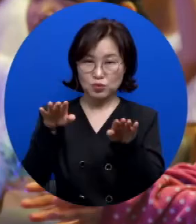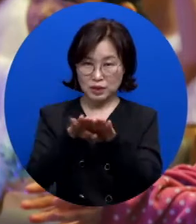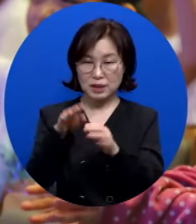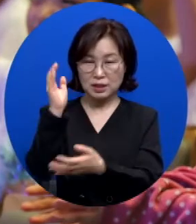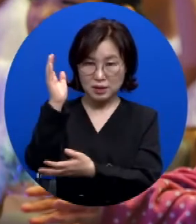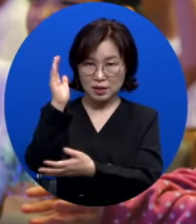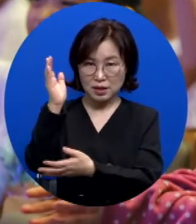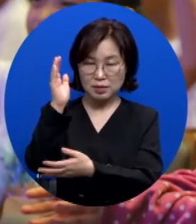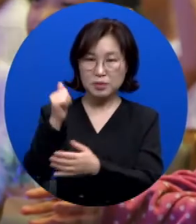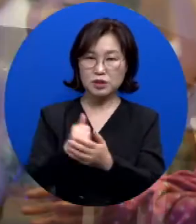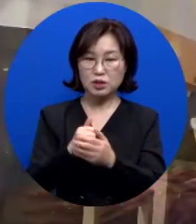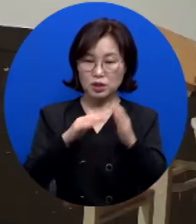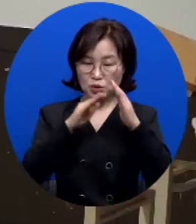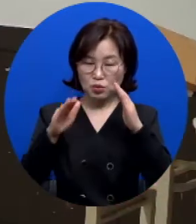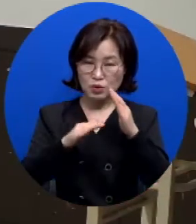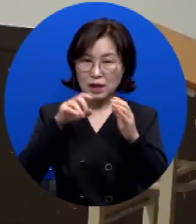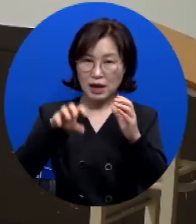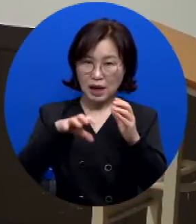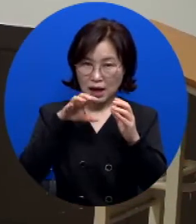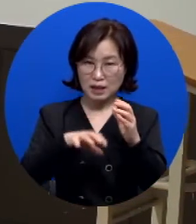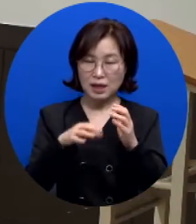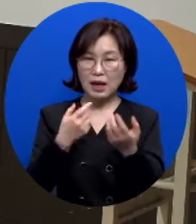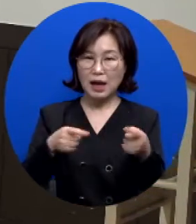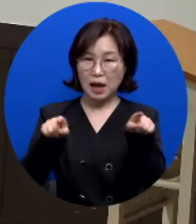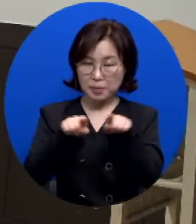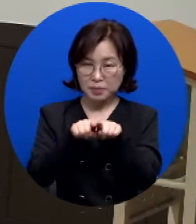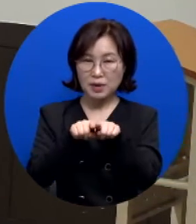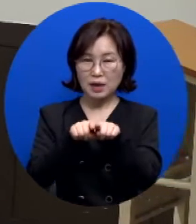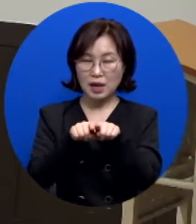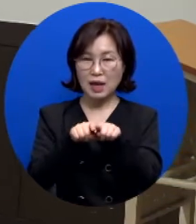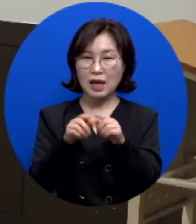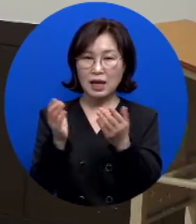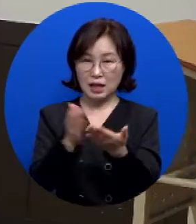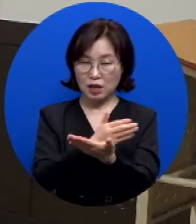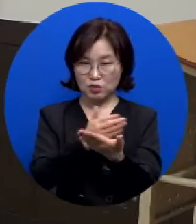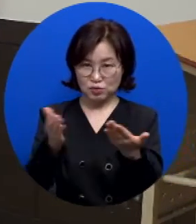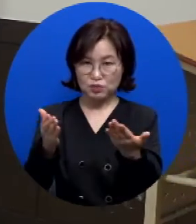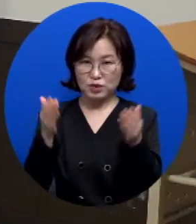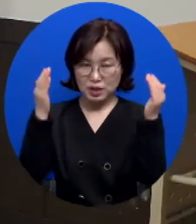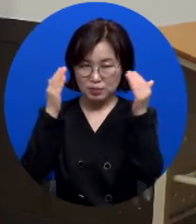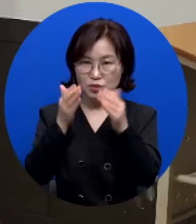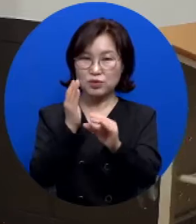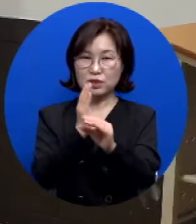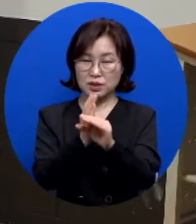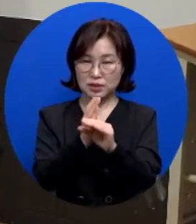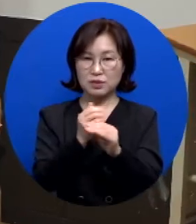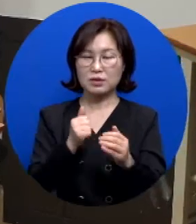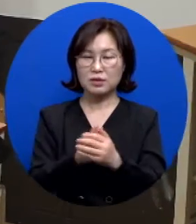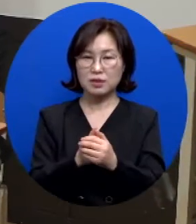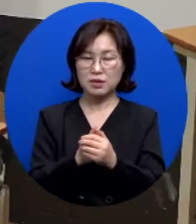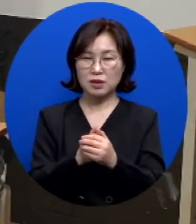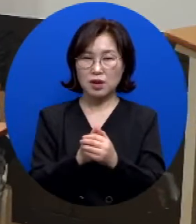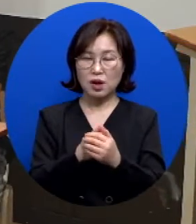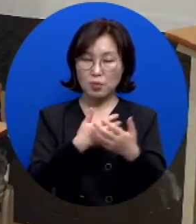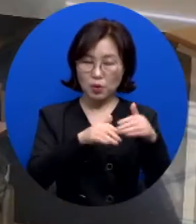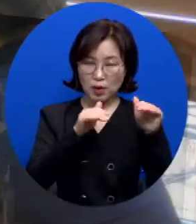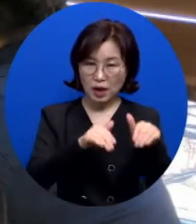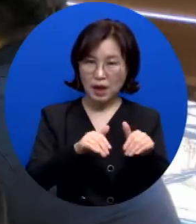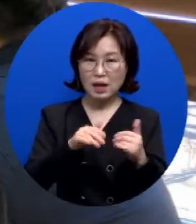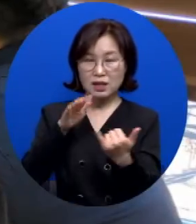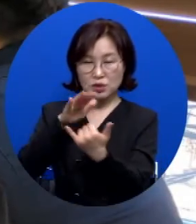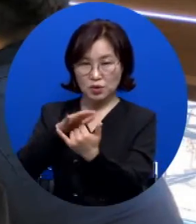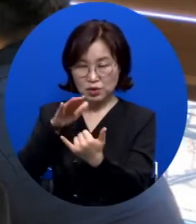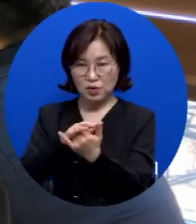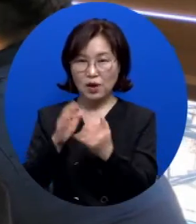주중에 가정해서 가족들이 함께 교재를 통해 나누는 데 초점을 맞추어 목회자와 청장년 청소년과